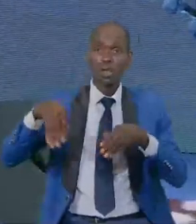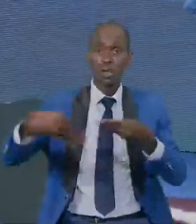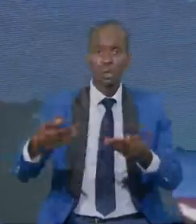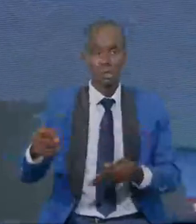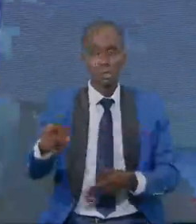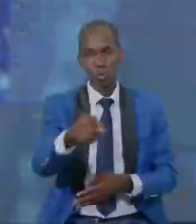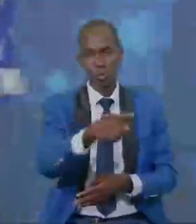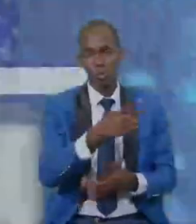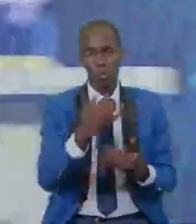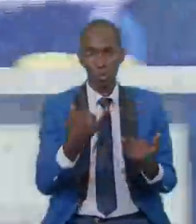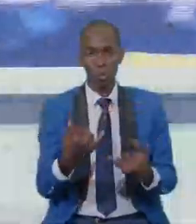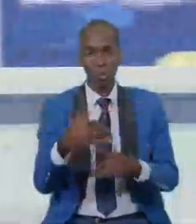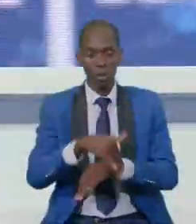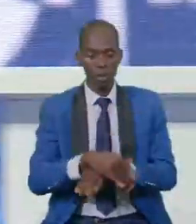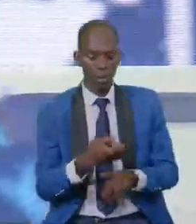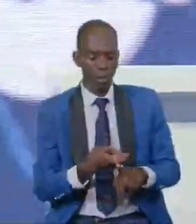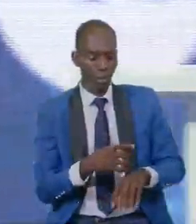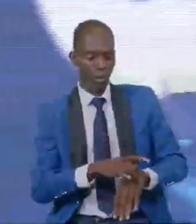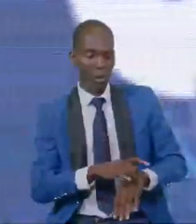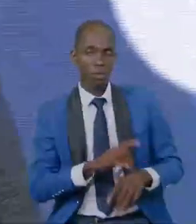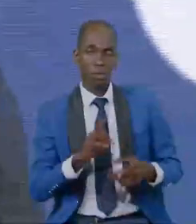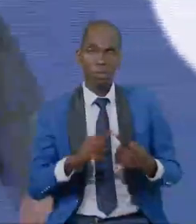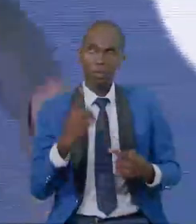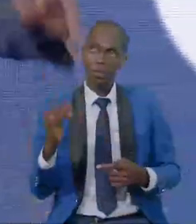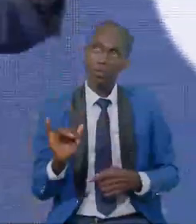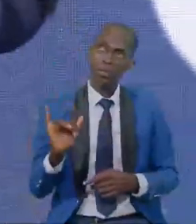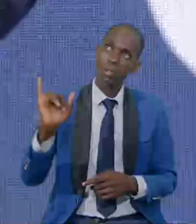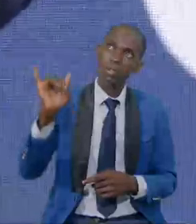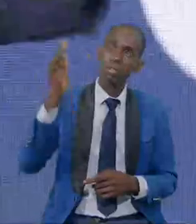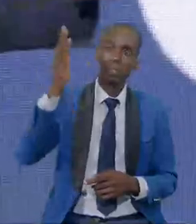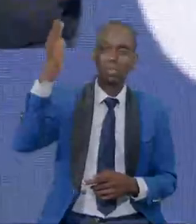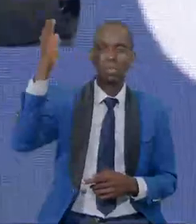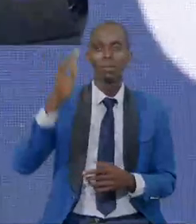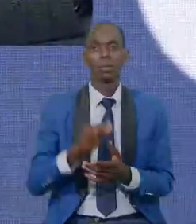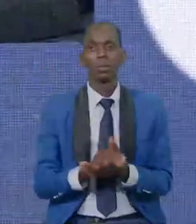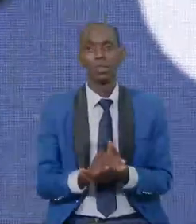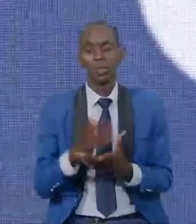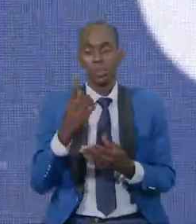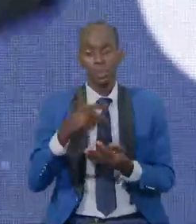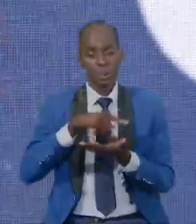La paix qu'il vous offre ce soir, de la terre à l'éternité.